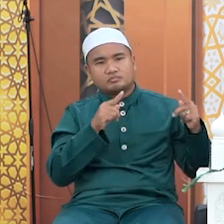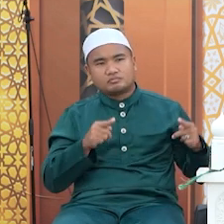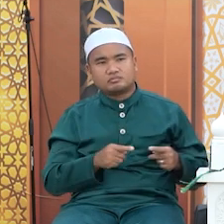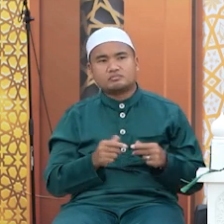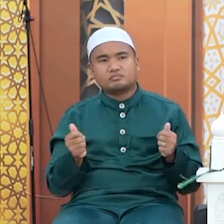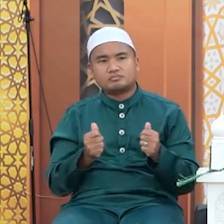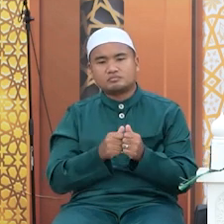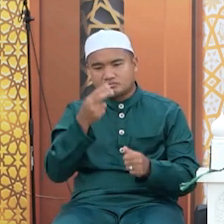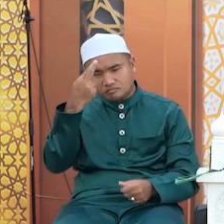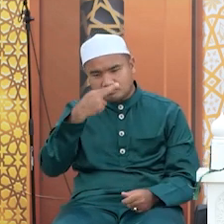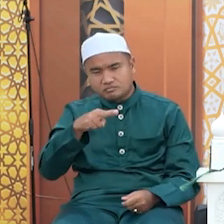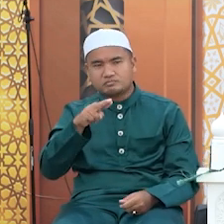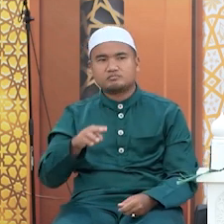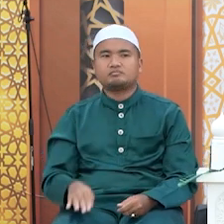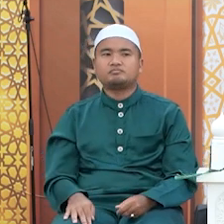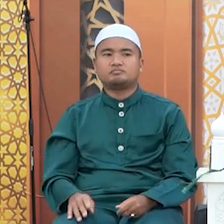Kita tengok